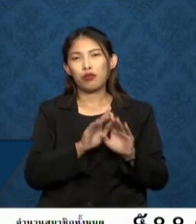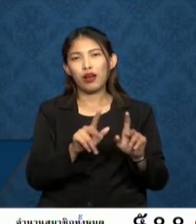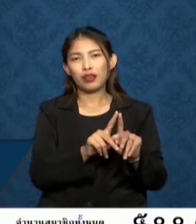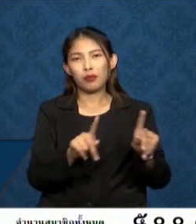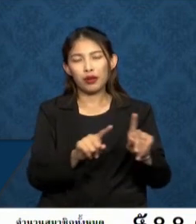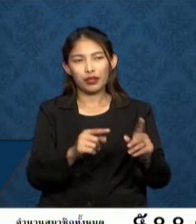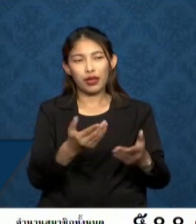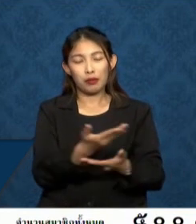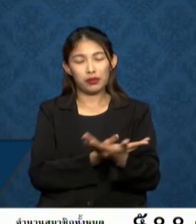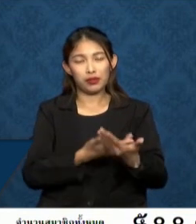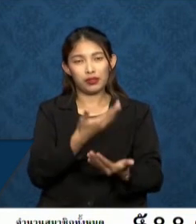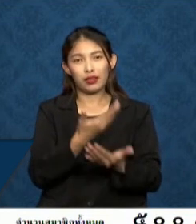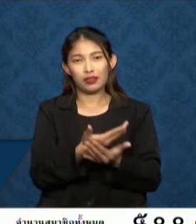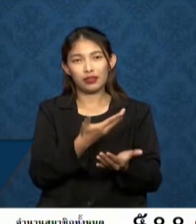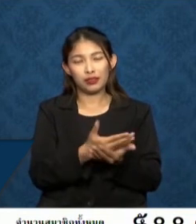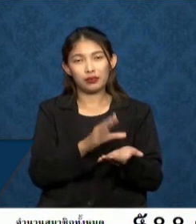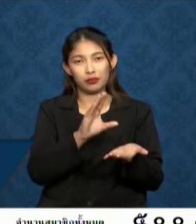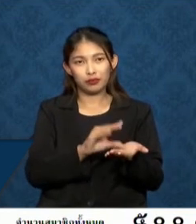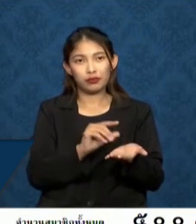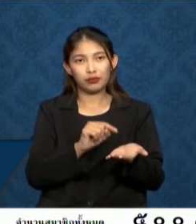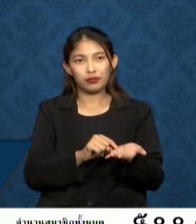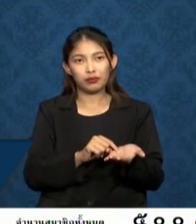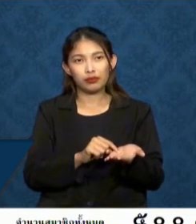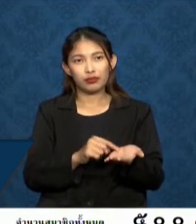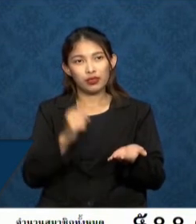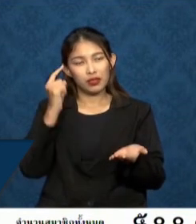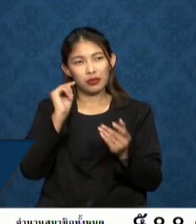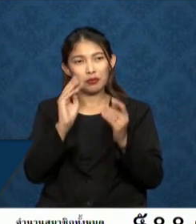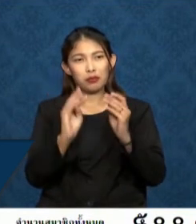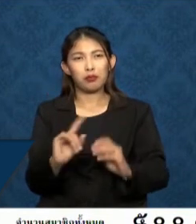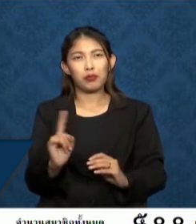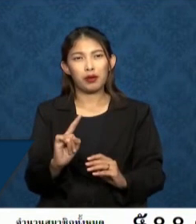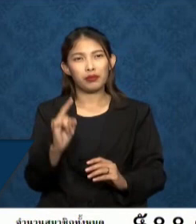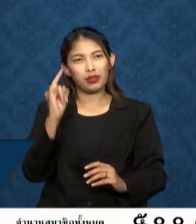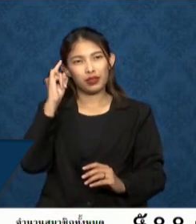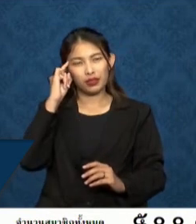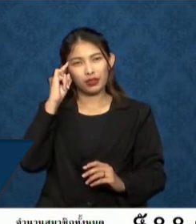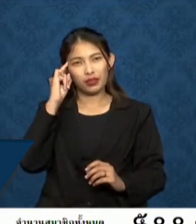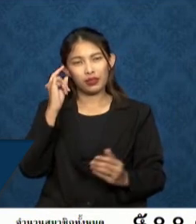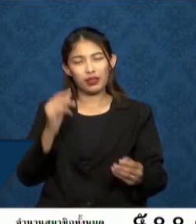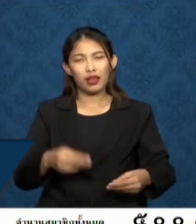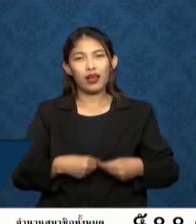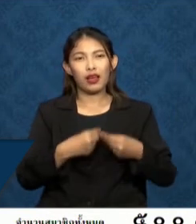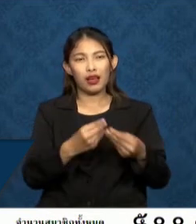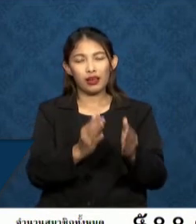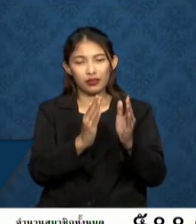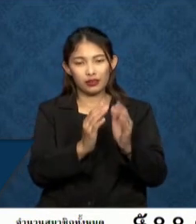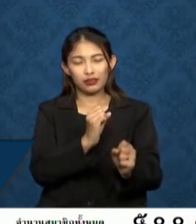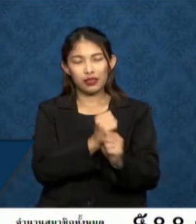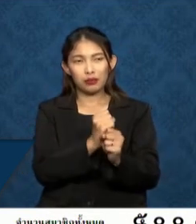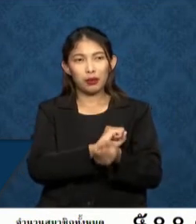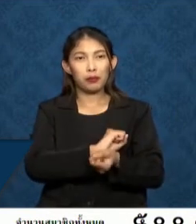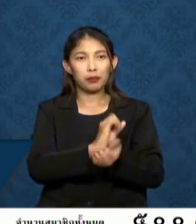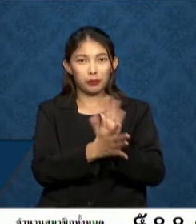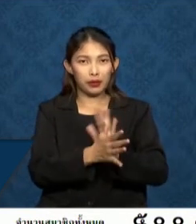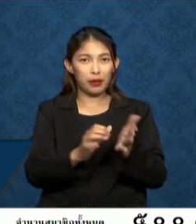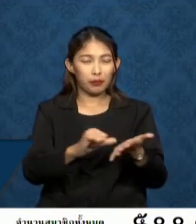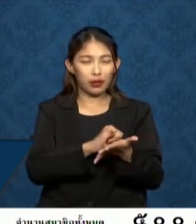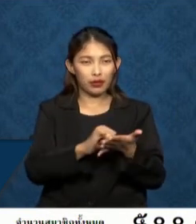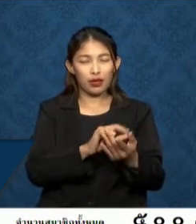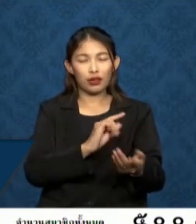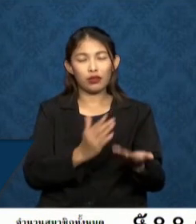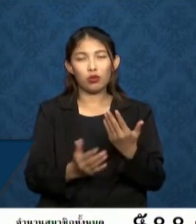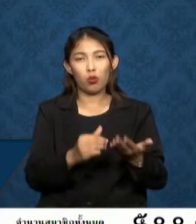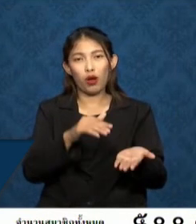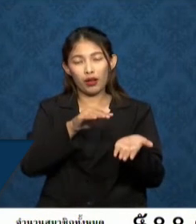ณางบประมาณตรงนี้เนี่ยแบบไหนที่จะควรจะให้หน่วยงานมีการปรับปรุงหรือว่าน่าจะปรับลดให้เหมาะส